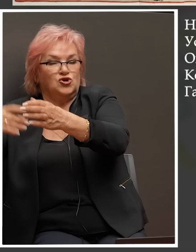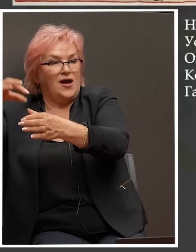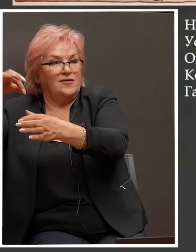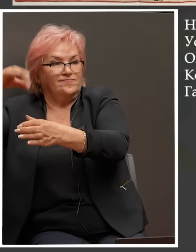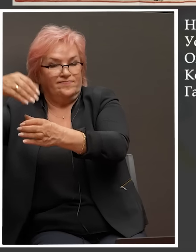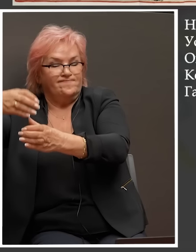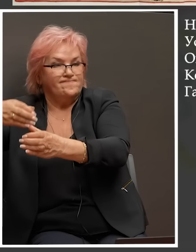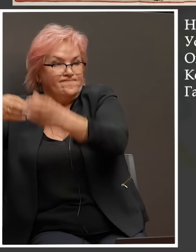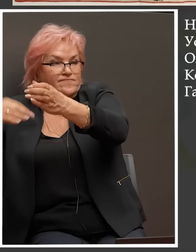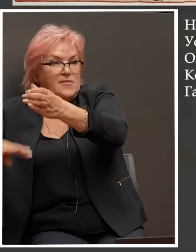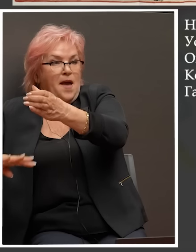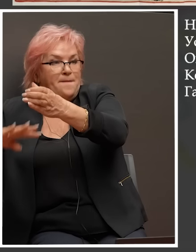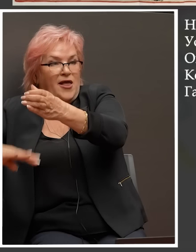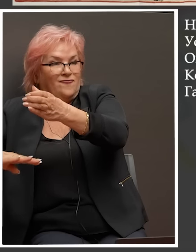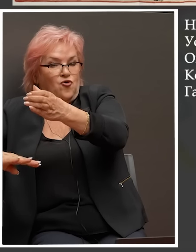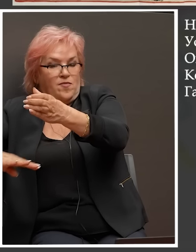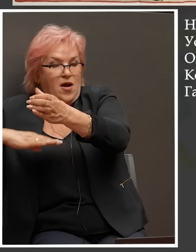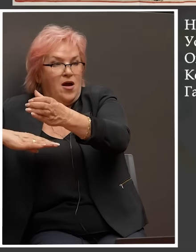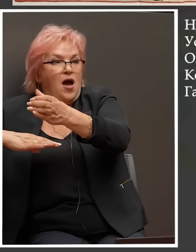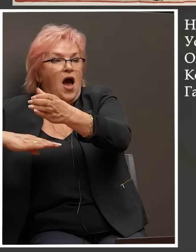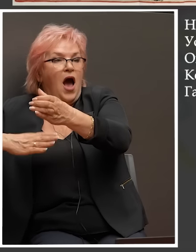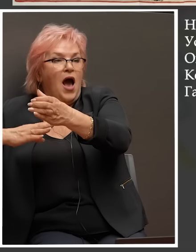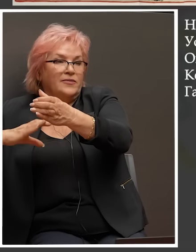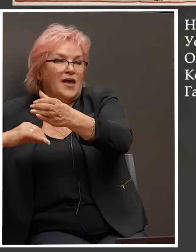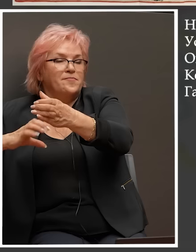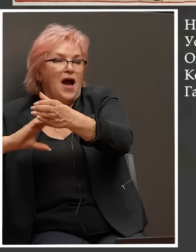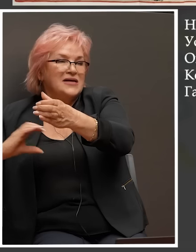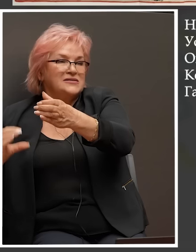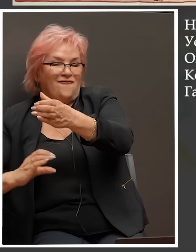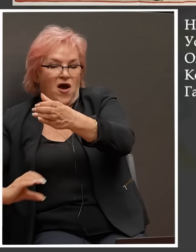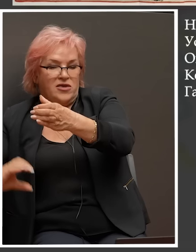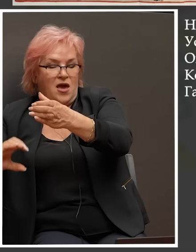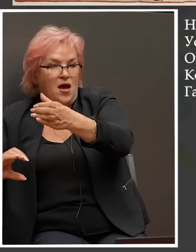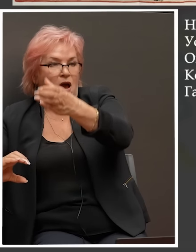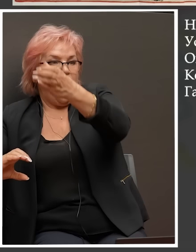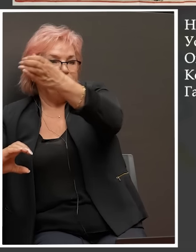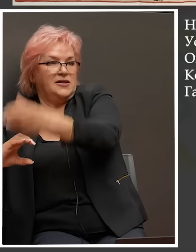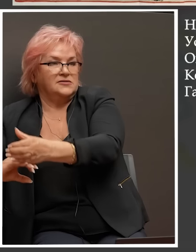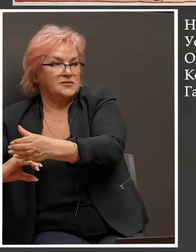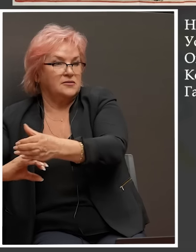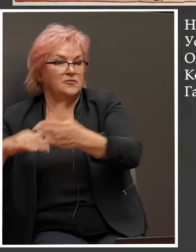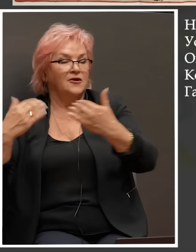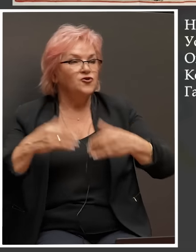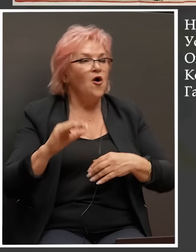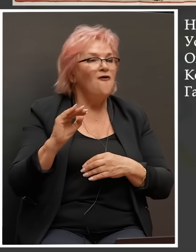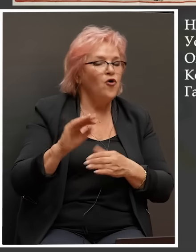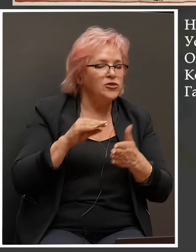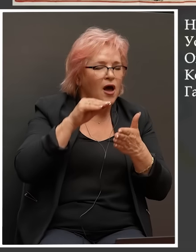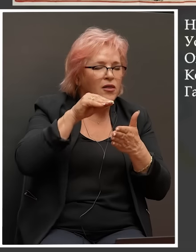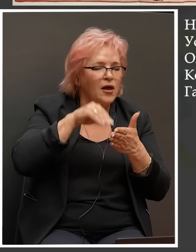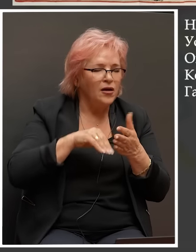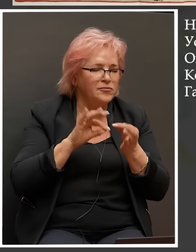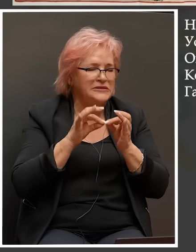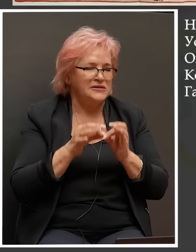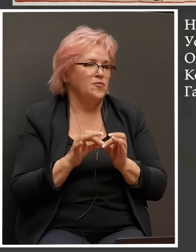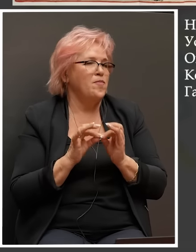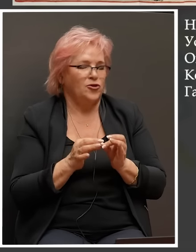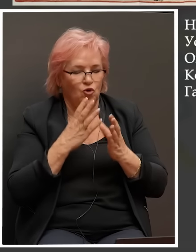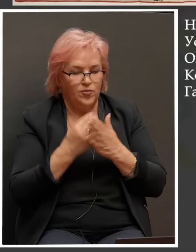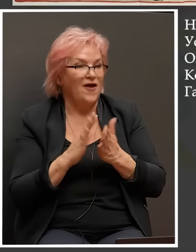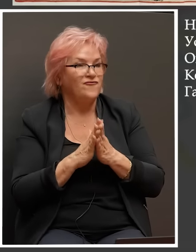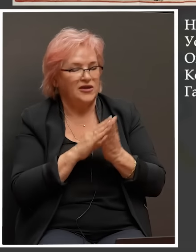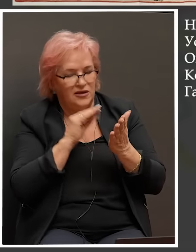вынимают платформу, ставят основание и ставят обелиск на него. Все. Фонтана описывает эту систему очень подробно в